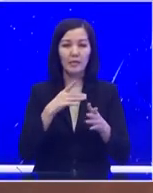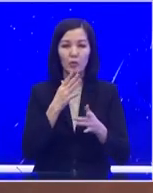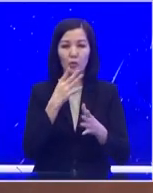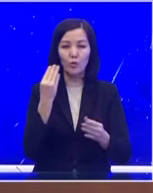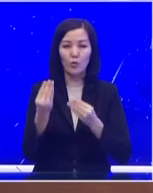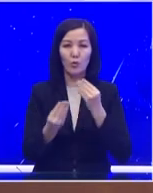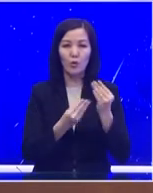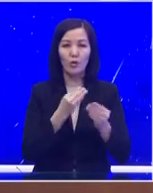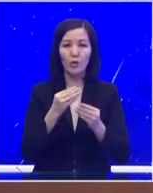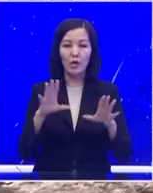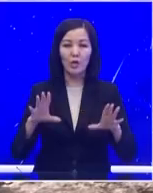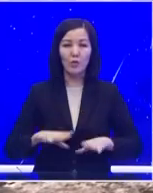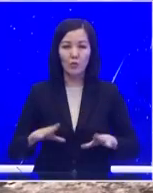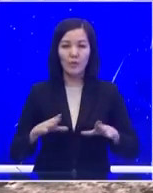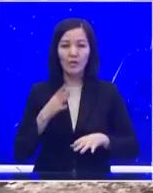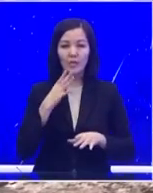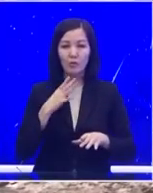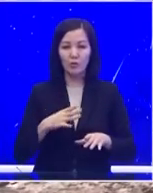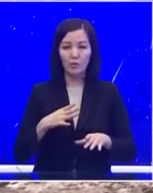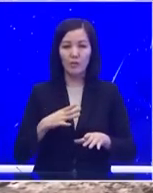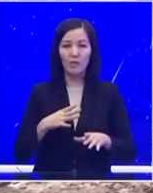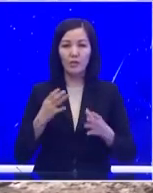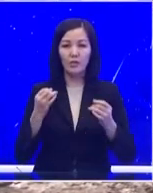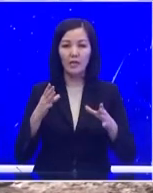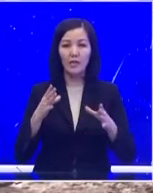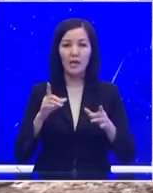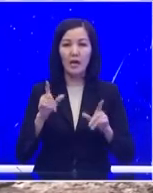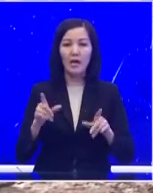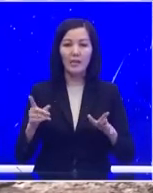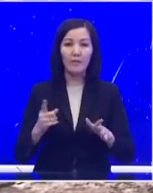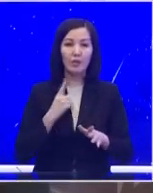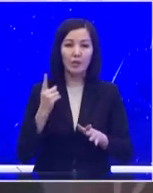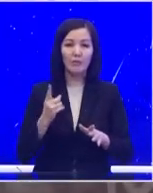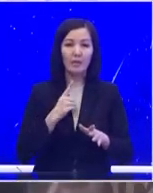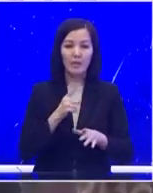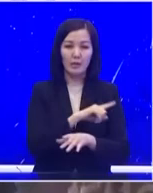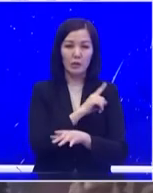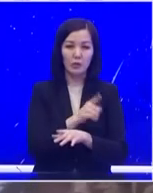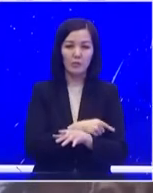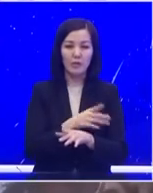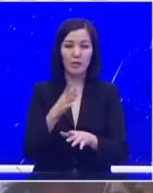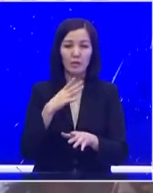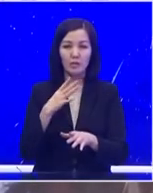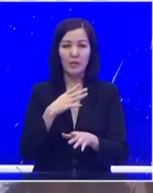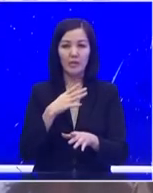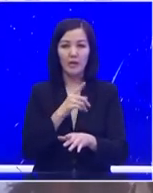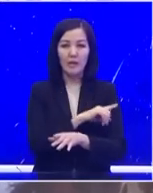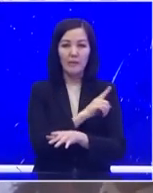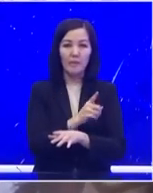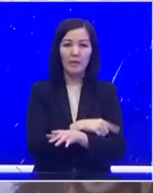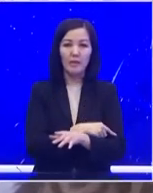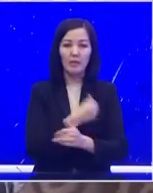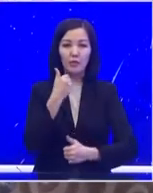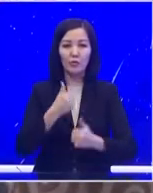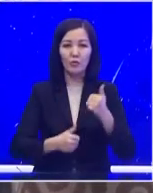ойынның бұл түрі тұлпардың төзімділігін ғана емес, сонымен қатар шабандоздардың шеберлігі мен шымырлығын сынайды. Білекті палуандардың құрметіне арналған